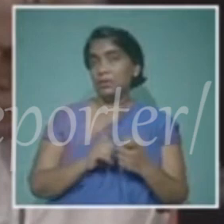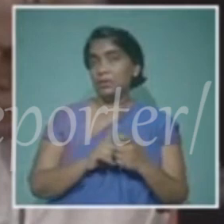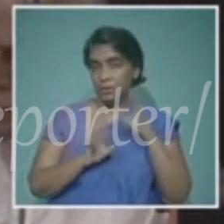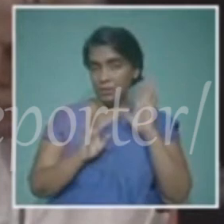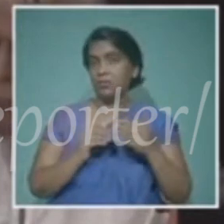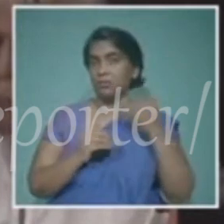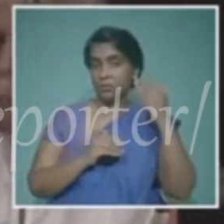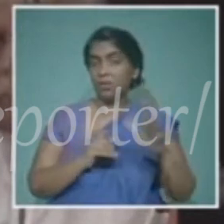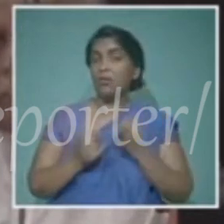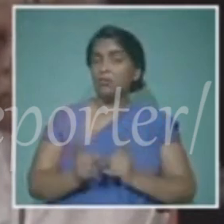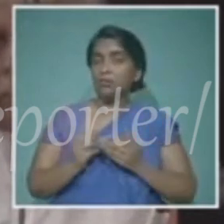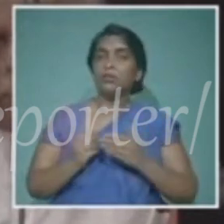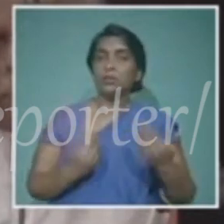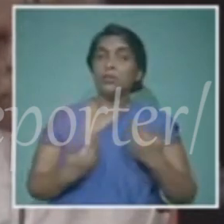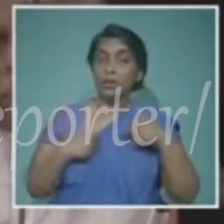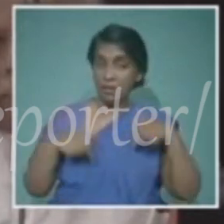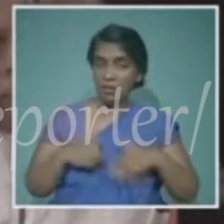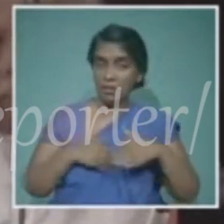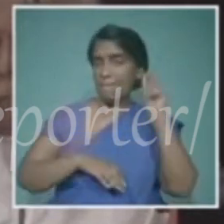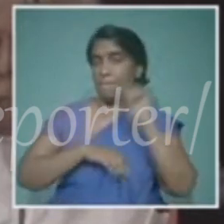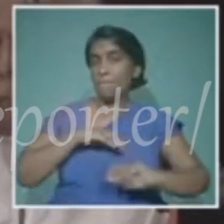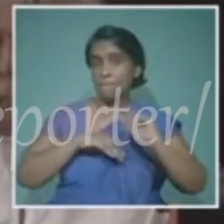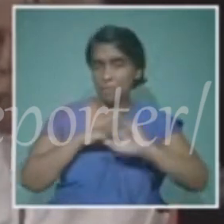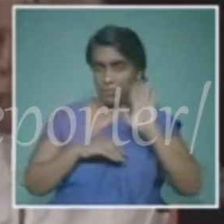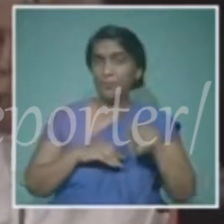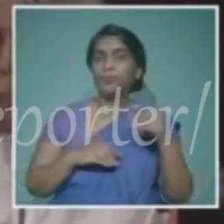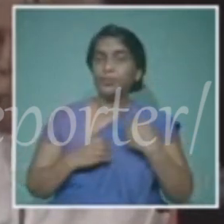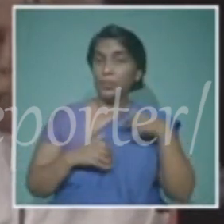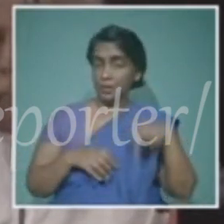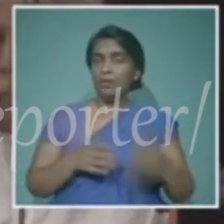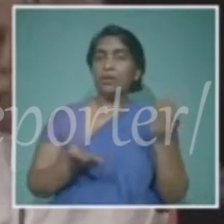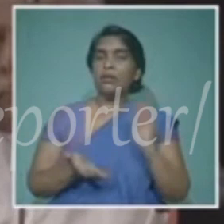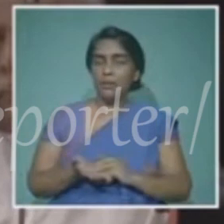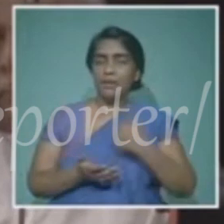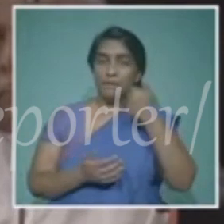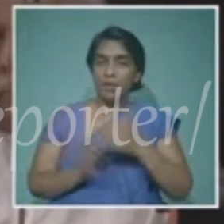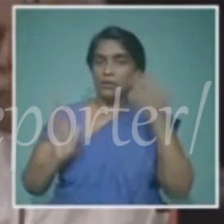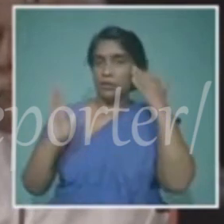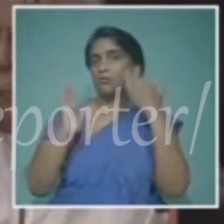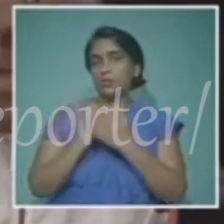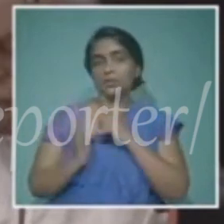මට්ටමක් රඳවා ගැනීමට අප දැන් සිටම සැලසුම් කළ යුතුය. මා මේදී තවත් වැදගත් කරුණක්